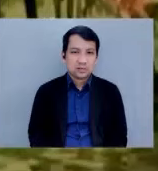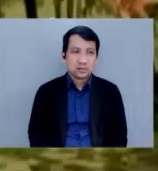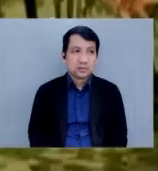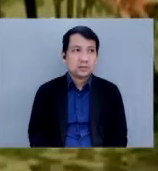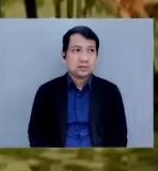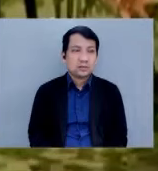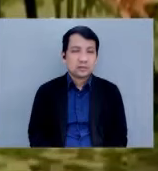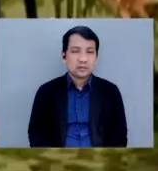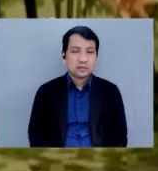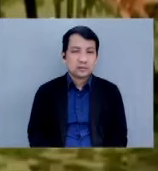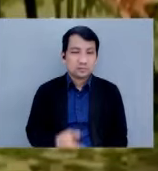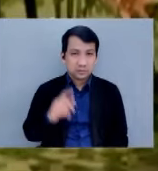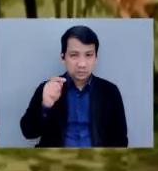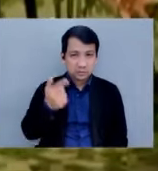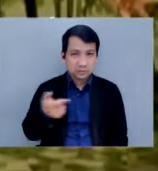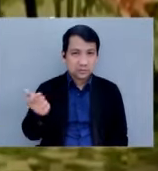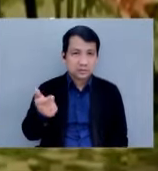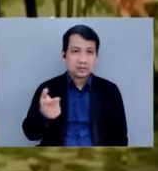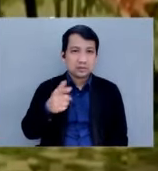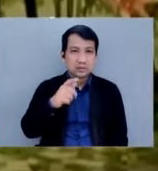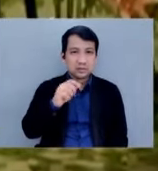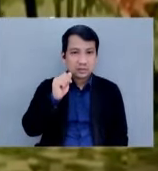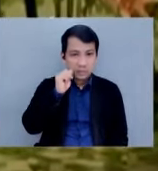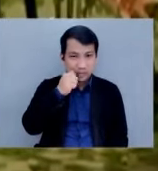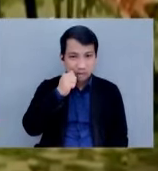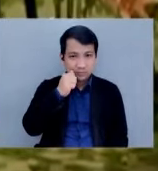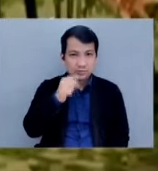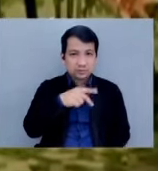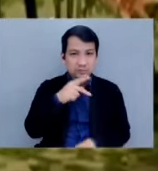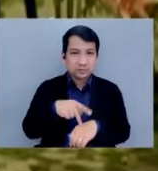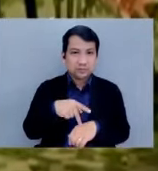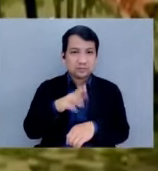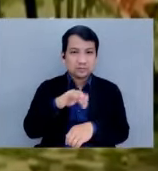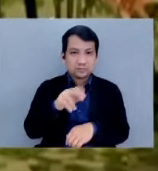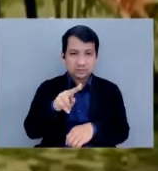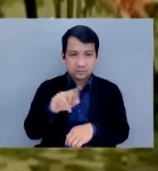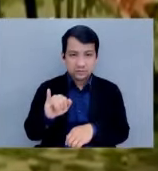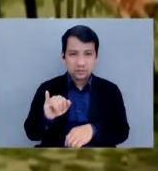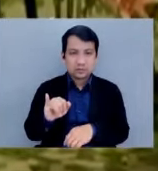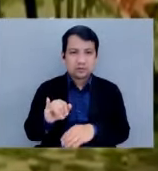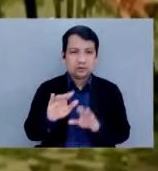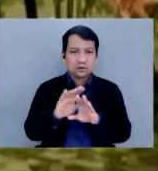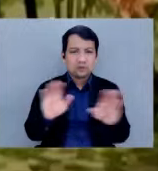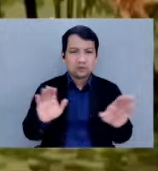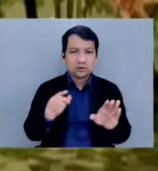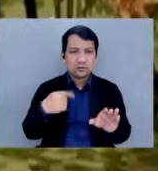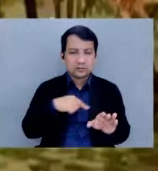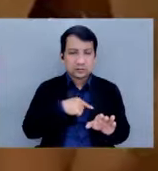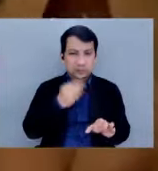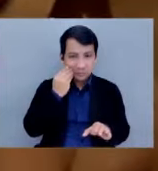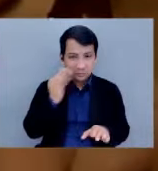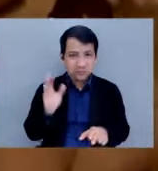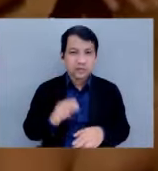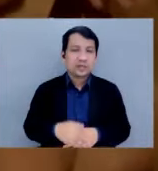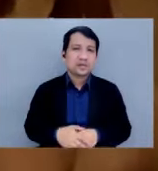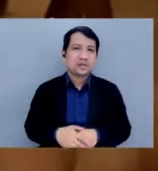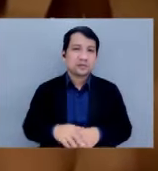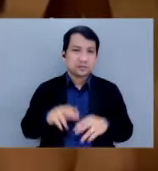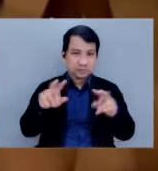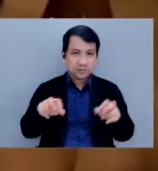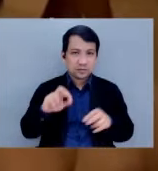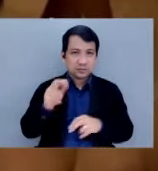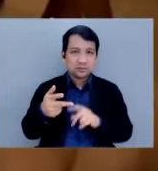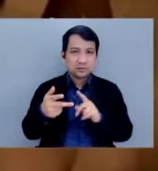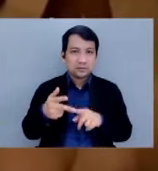Top 10 naman ng Apple Music Philippines na uwi ang Beanie Song na Huwag Na Muna Tayong Umuwi. Ito ang pangatlong kanta nila